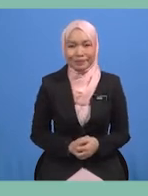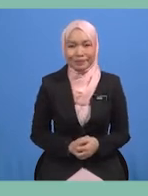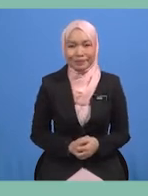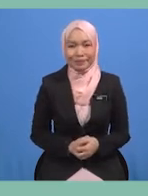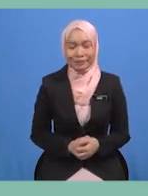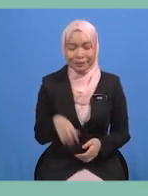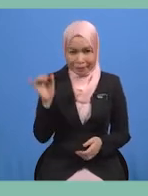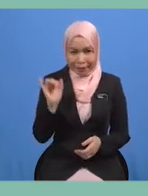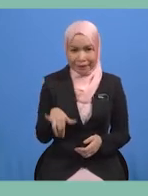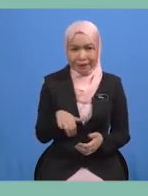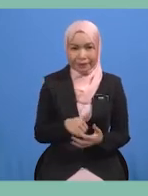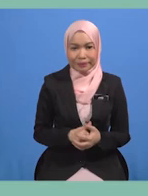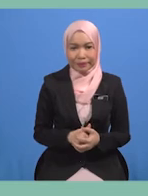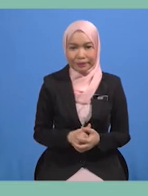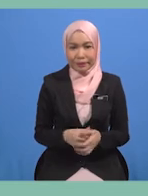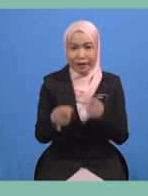Ya,